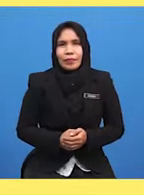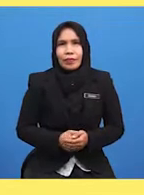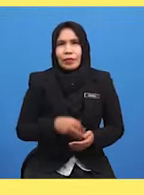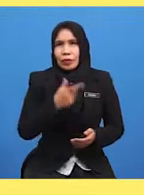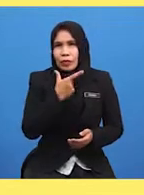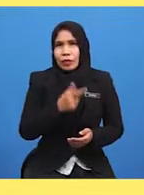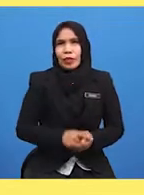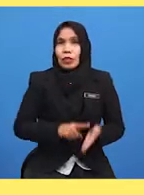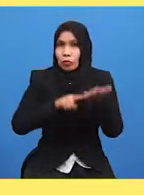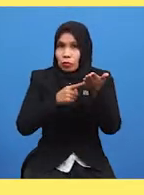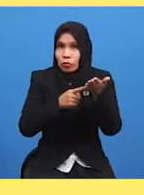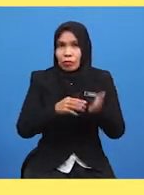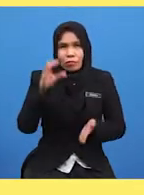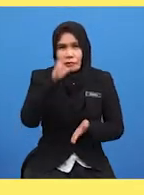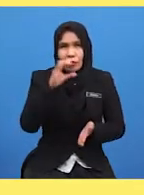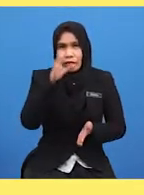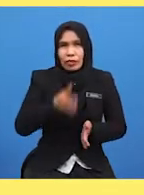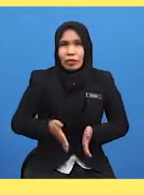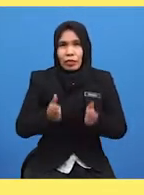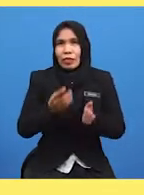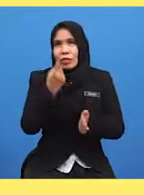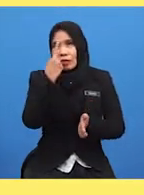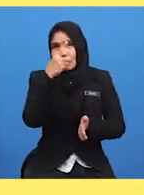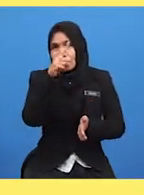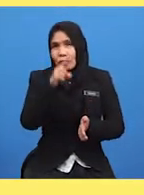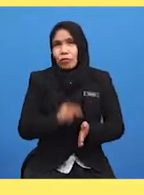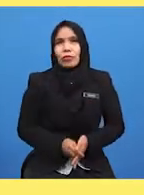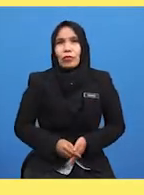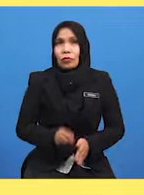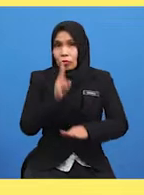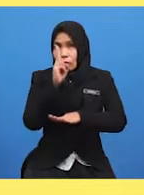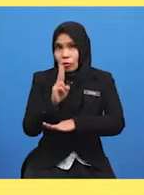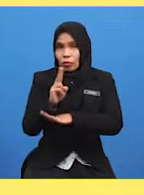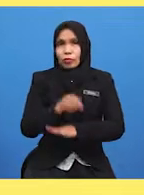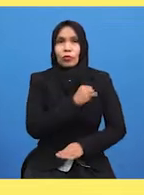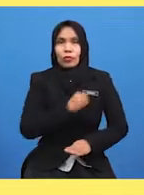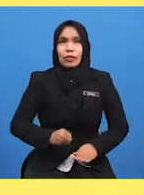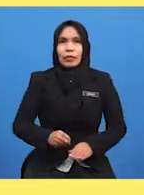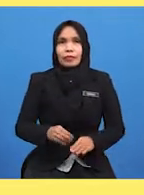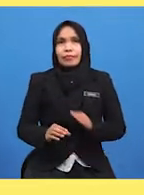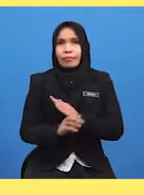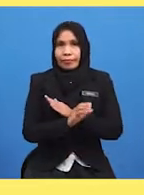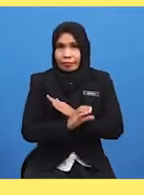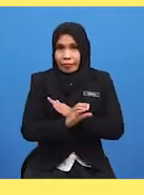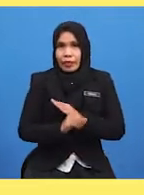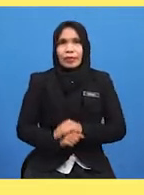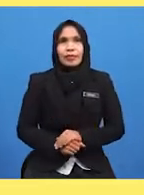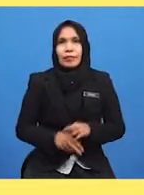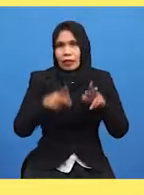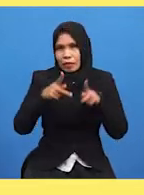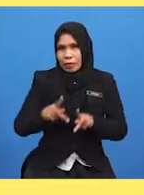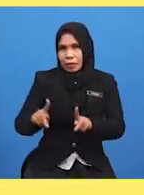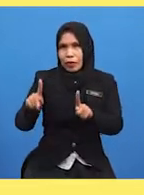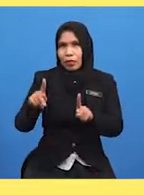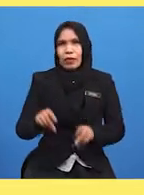British mulai mencari jalan untuk mendesak dan mengukur Sultan Pahang agar menerima residen British peluang yang